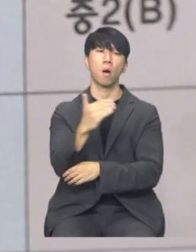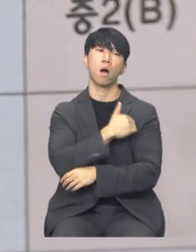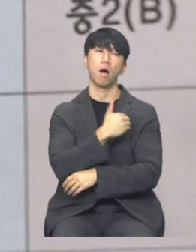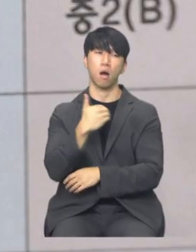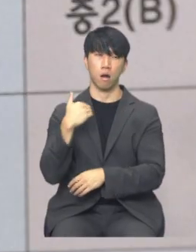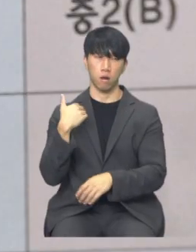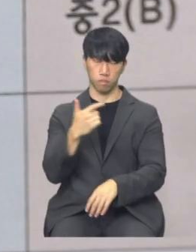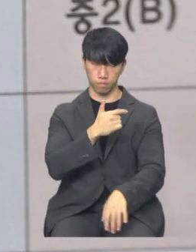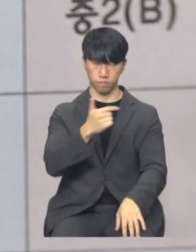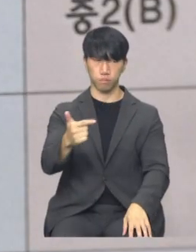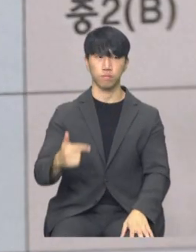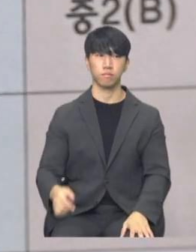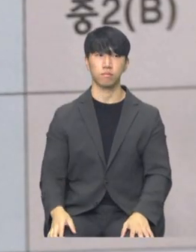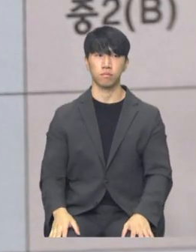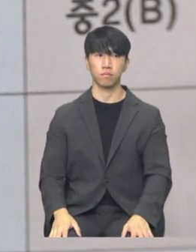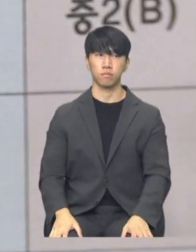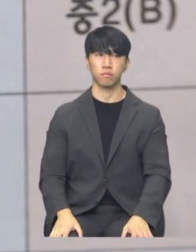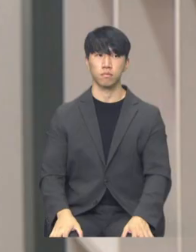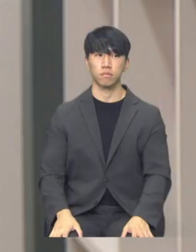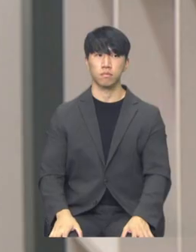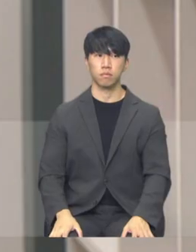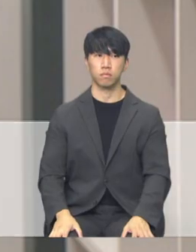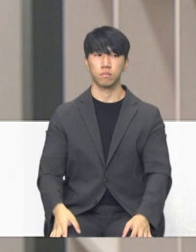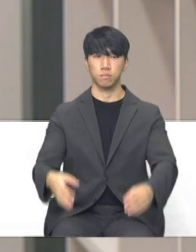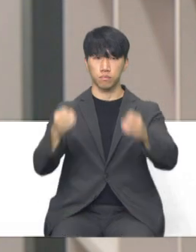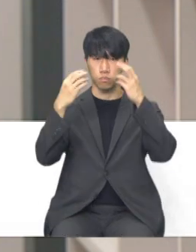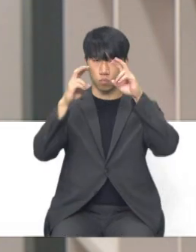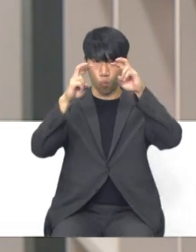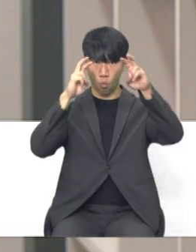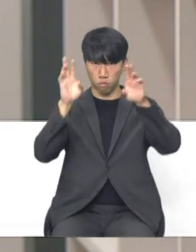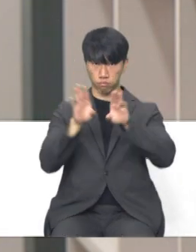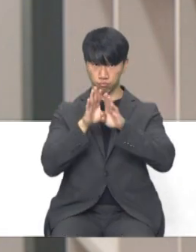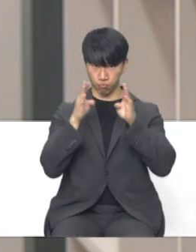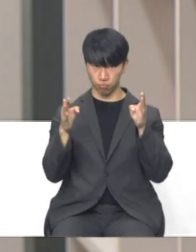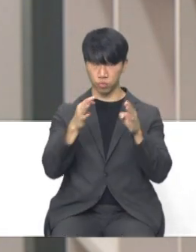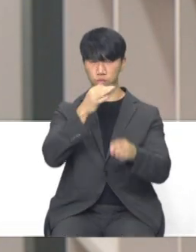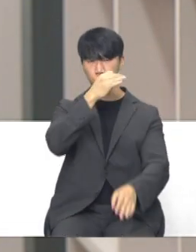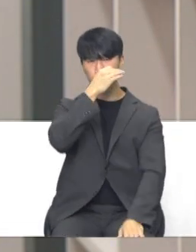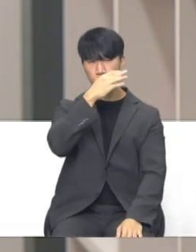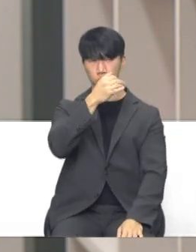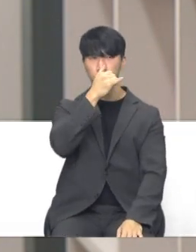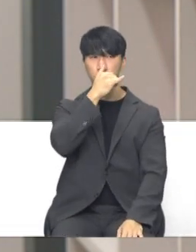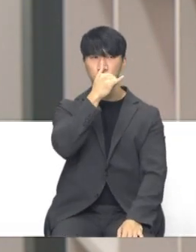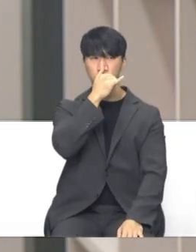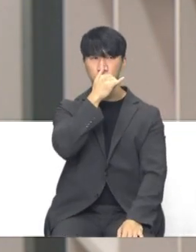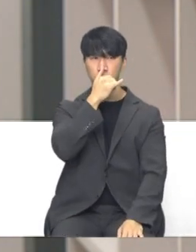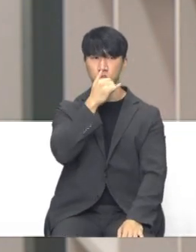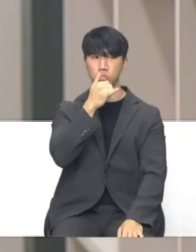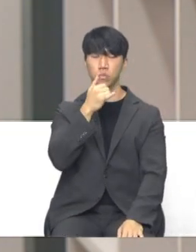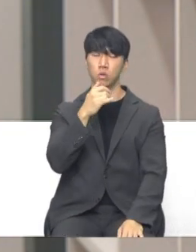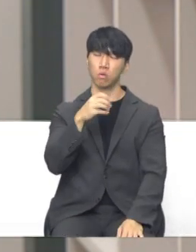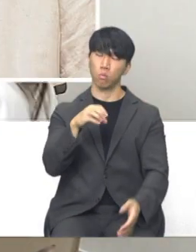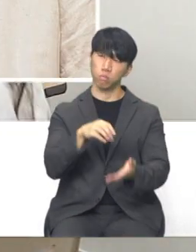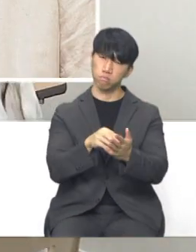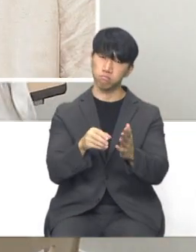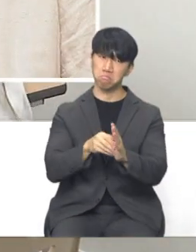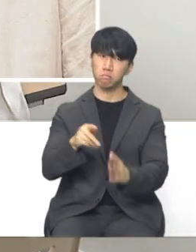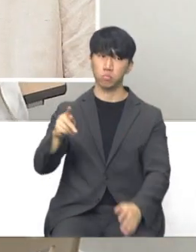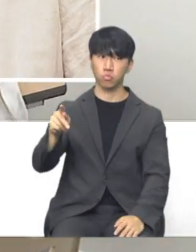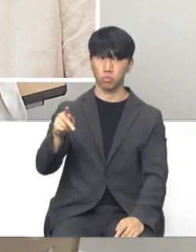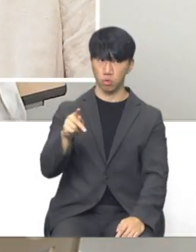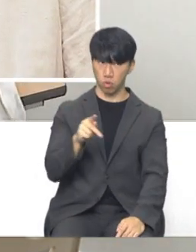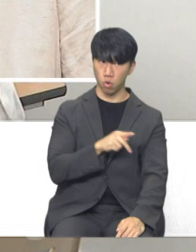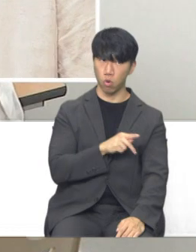생활을 즐기고 있습니다. 창업을 시작한다는 게 굉장히 어려운 상태였고요. 그래서 적당한 대출금을 받고 그다음에